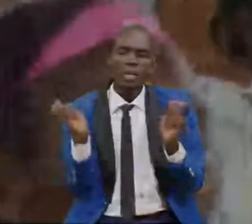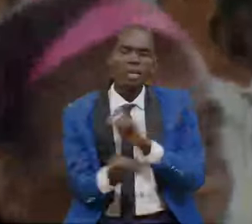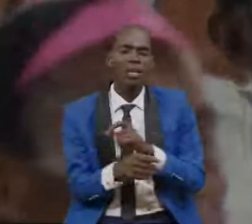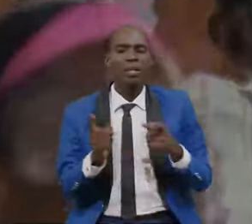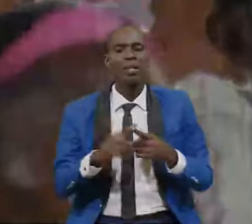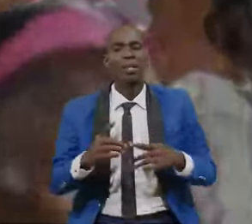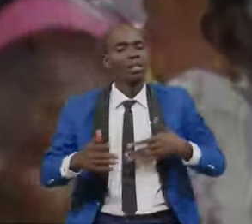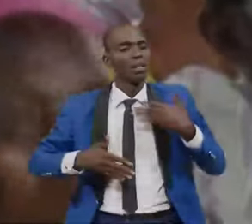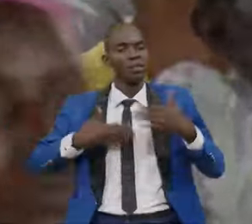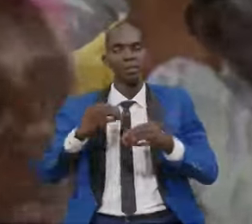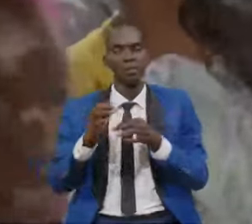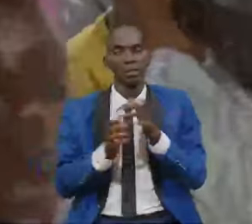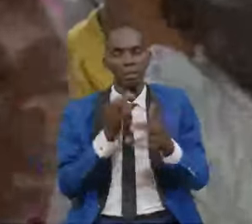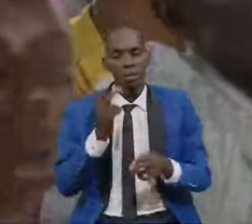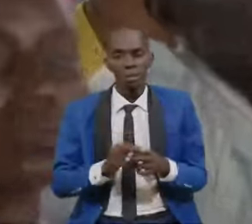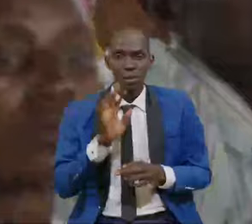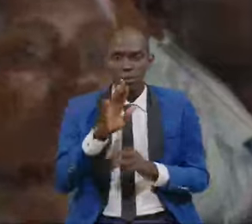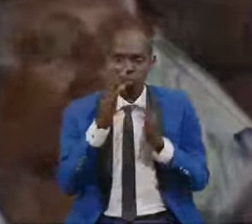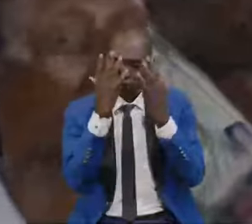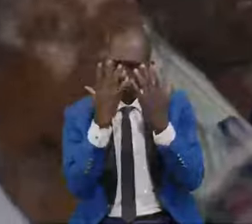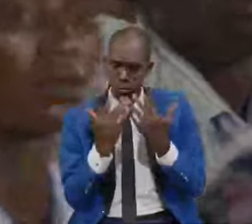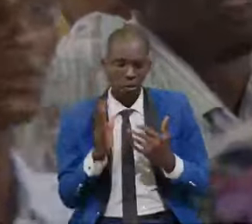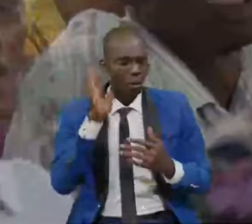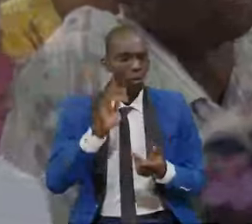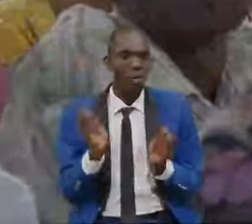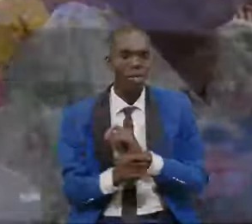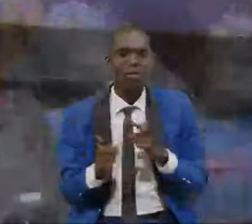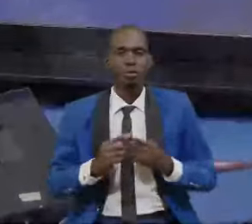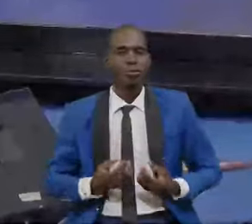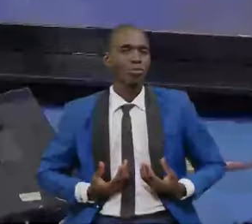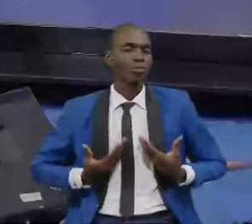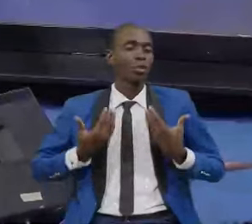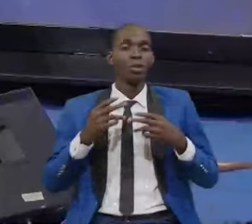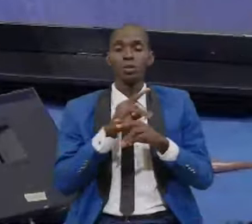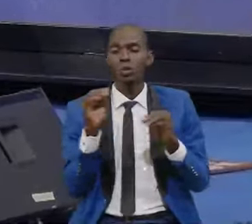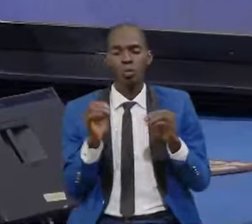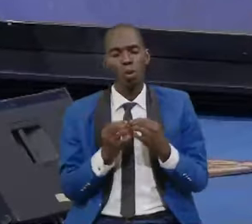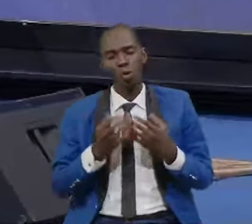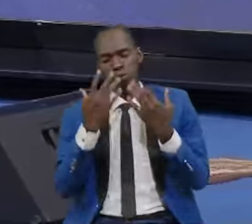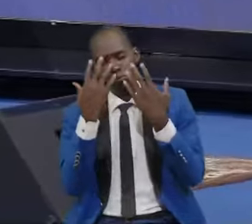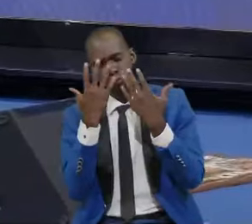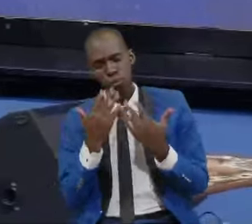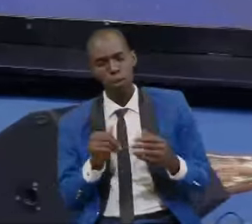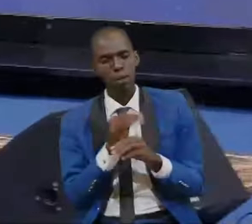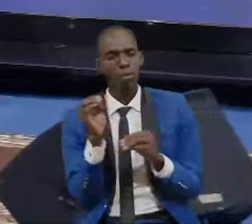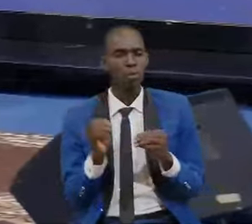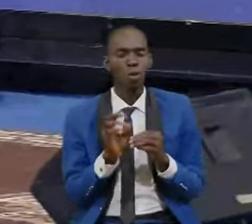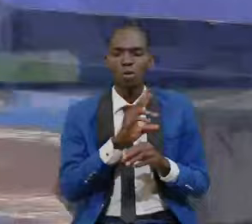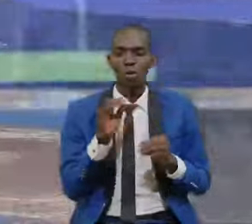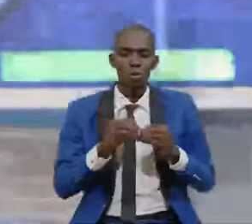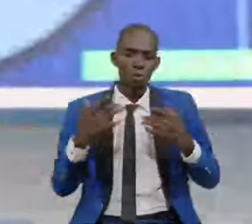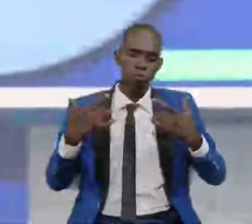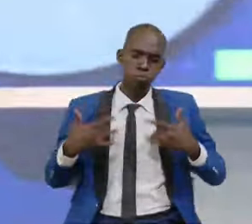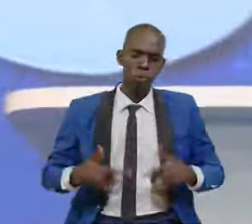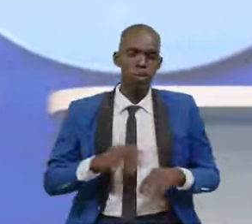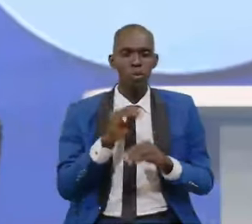en joie. Et ta tristesse va se transformer en allégresse. Plus de tristesse, plus